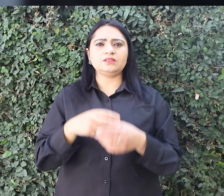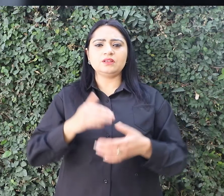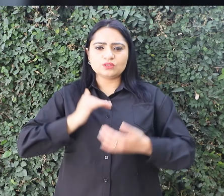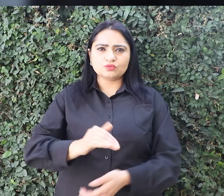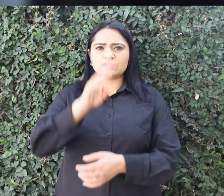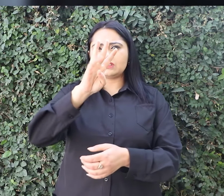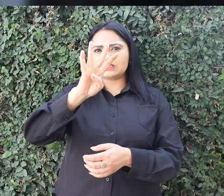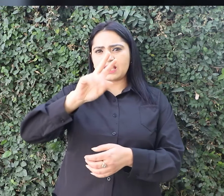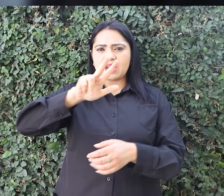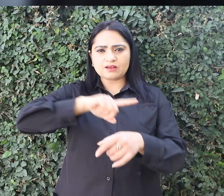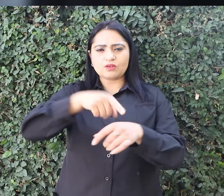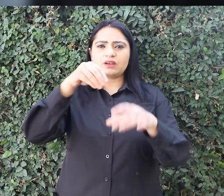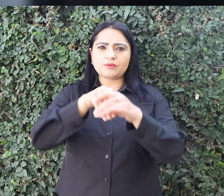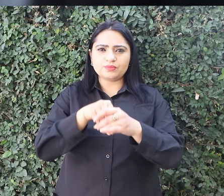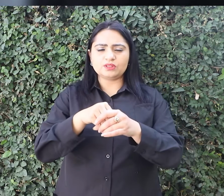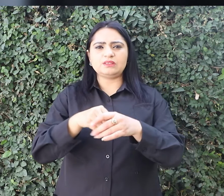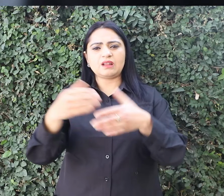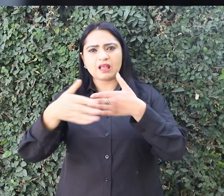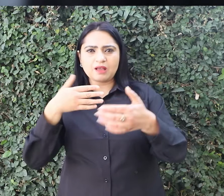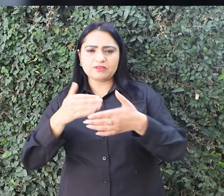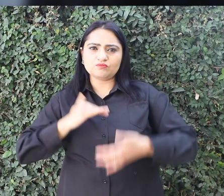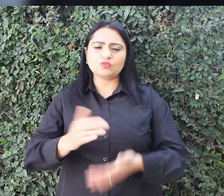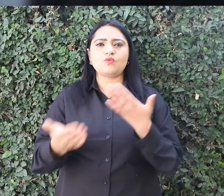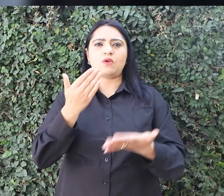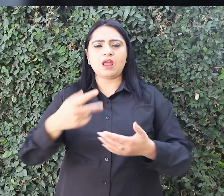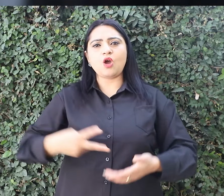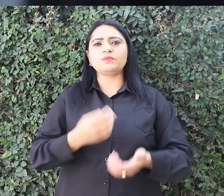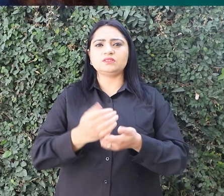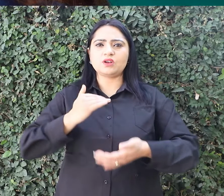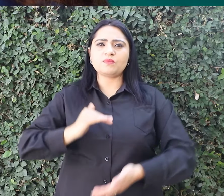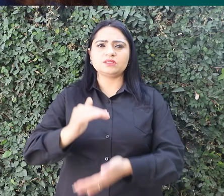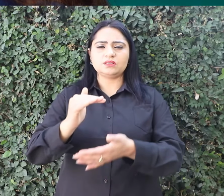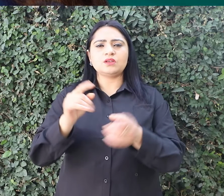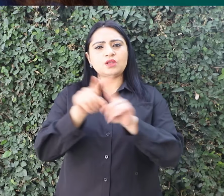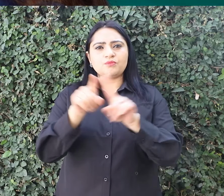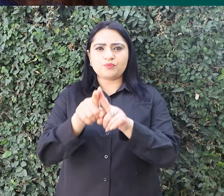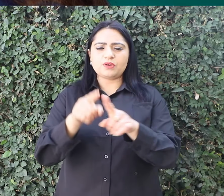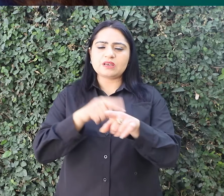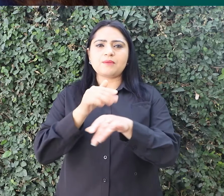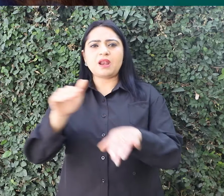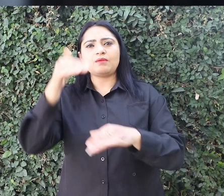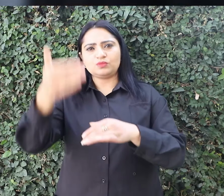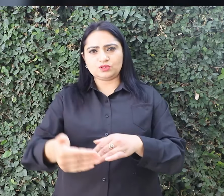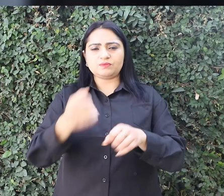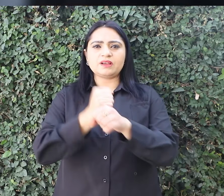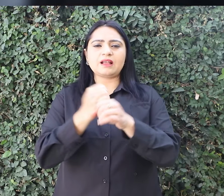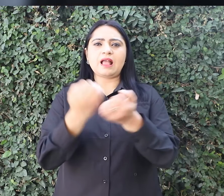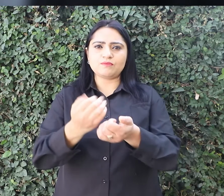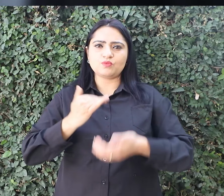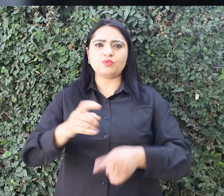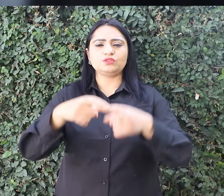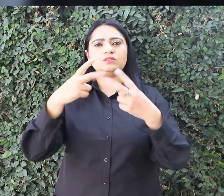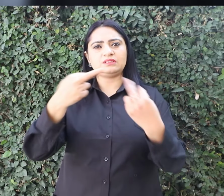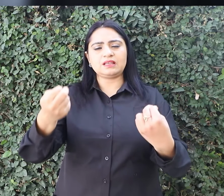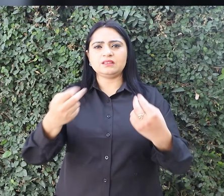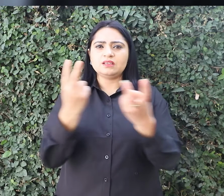भएको 48 घण्टा भित्र चाहे नर्मल तरिकाले वा अपरेसन गरेर बच्चा जन्माउँदा पनि लामो अवधिसम्म काम गर्ने परिवार योजनाको